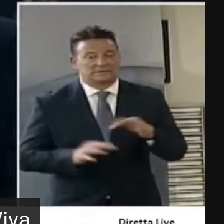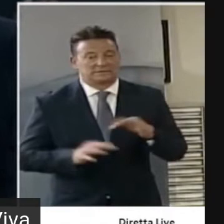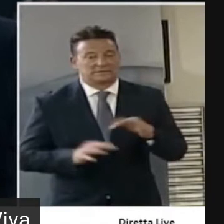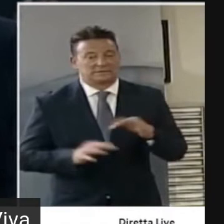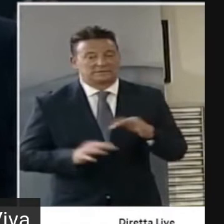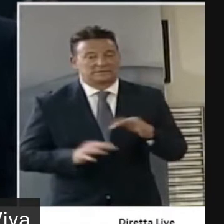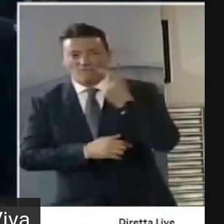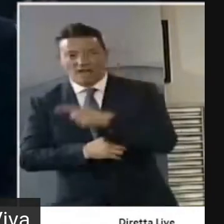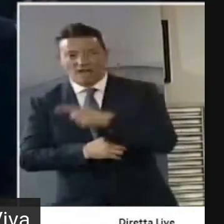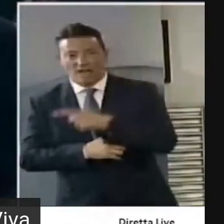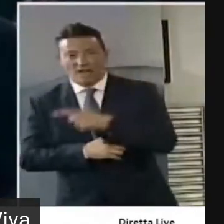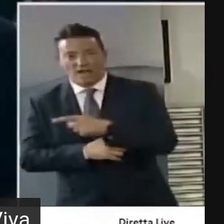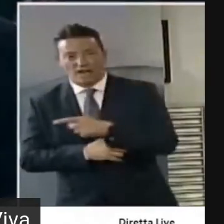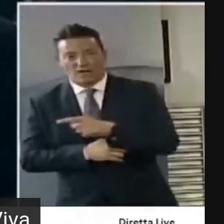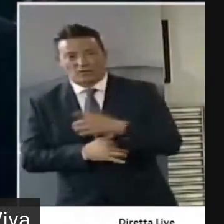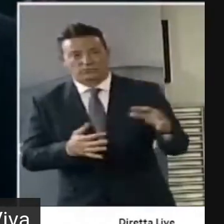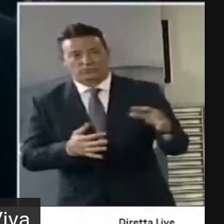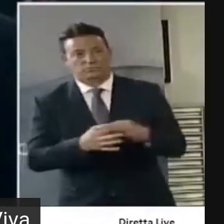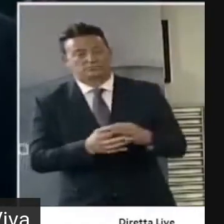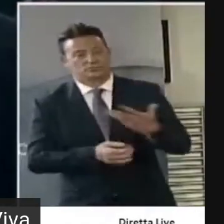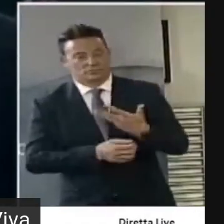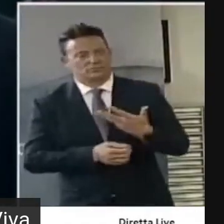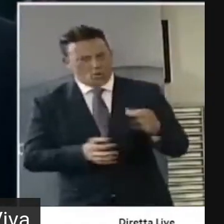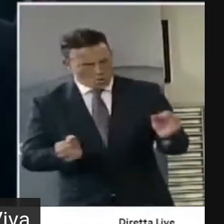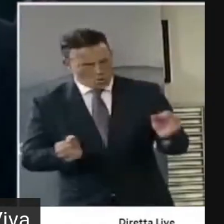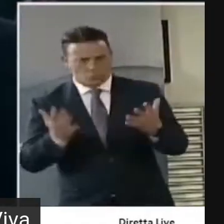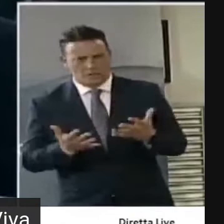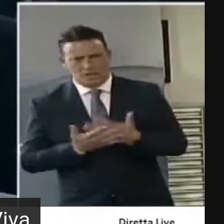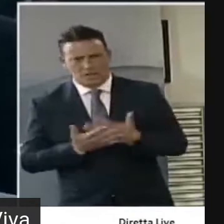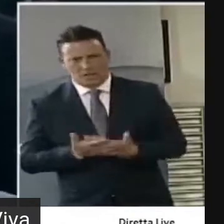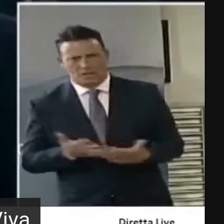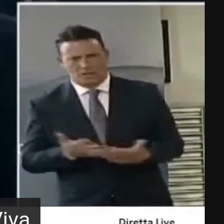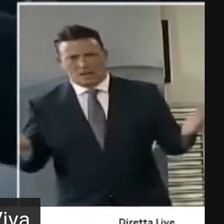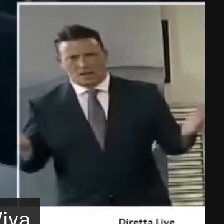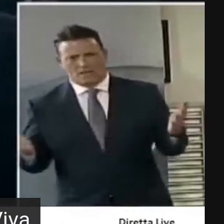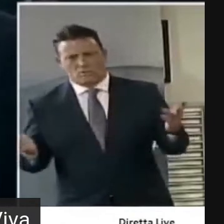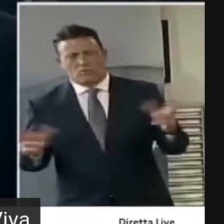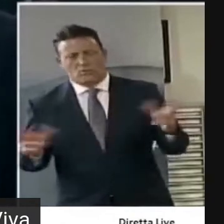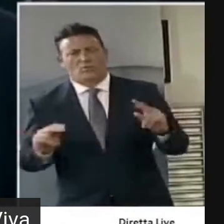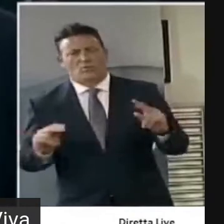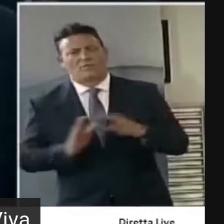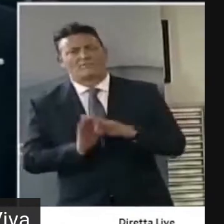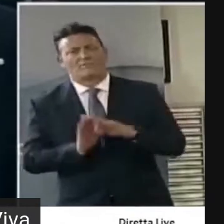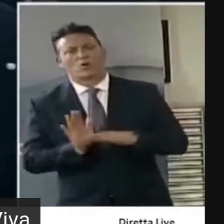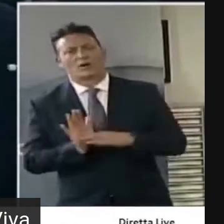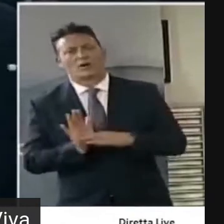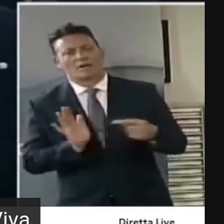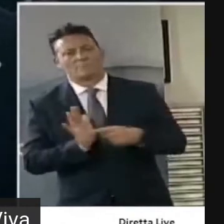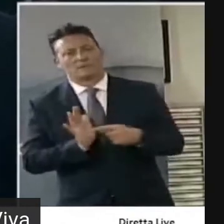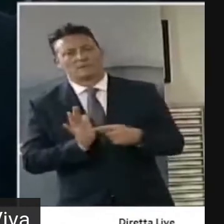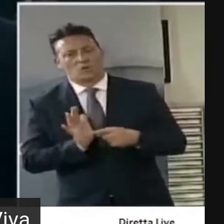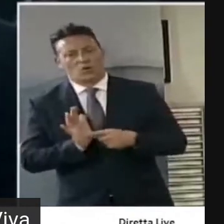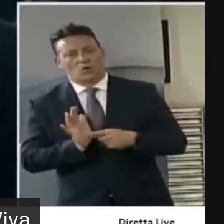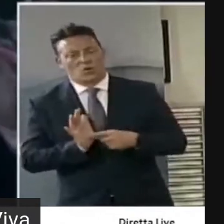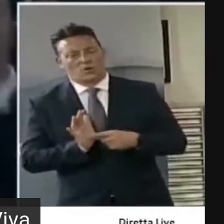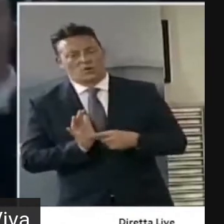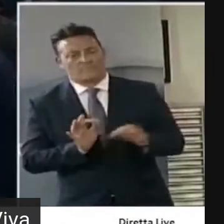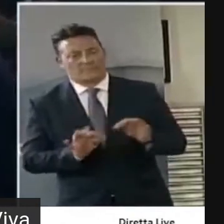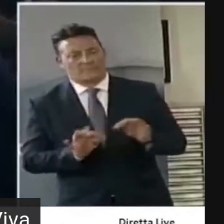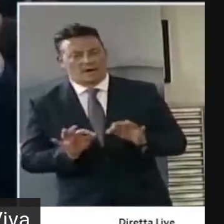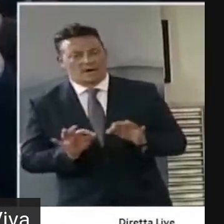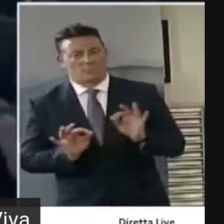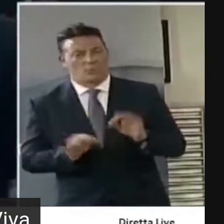Credo che ci siano delle grandi opportunità nella nuova programmazione che